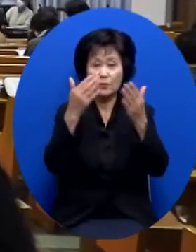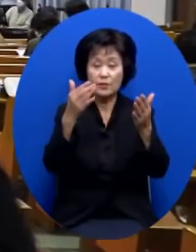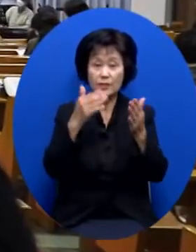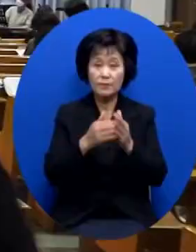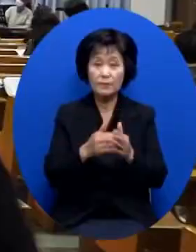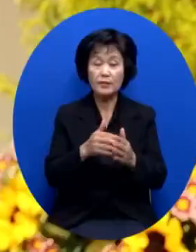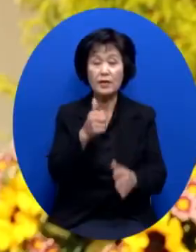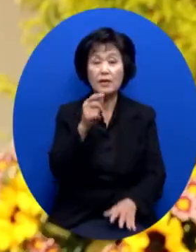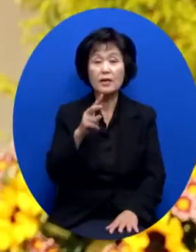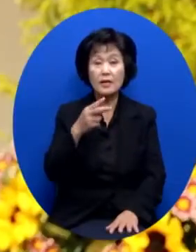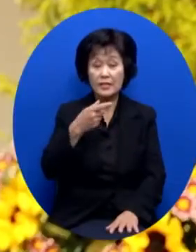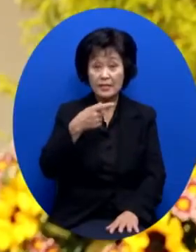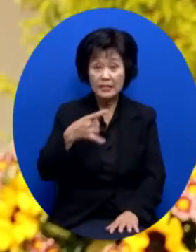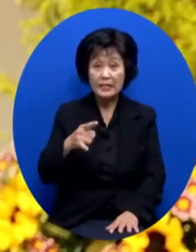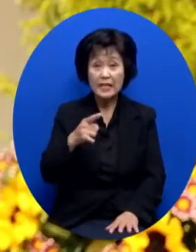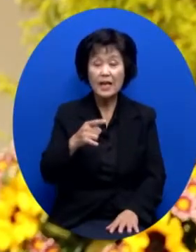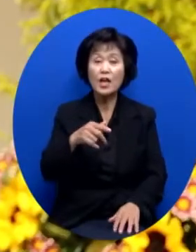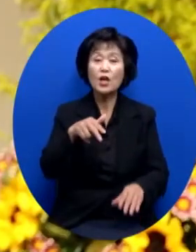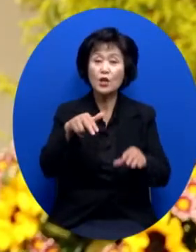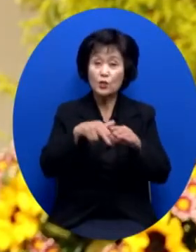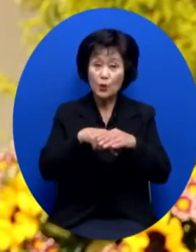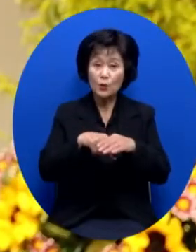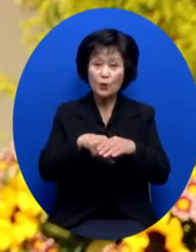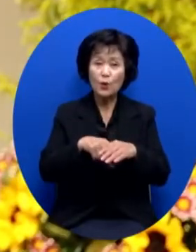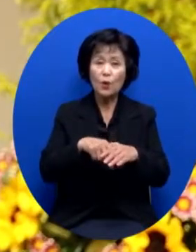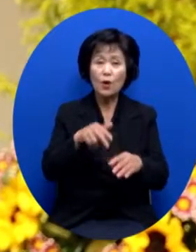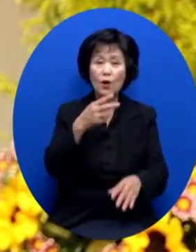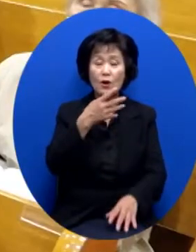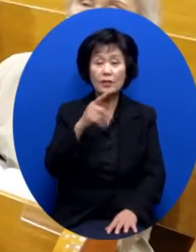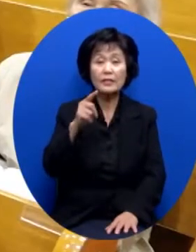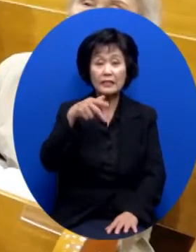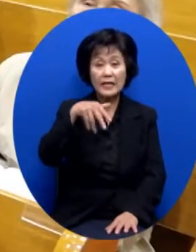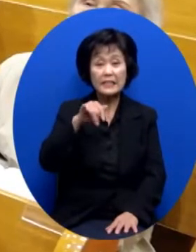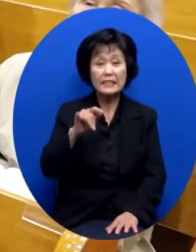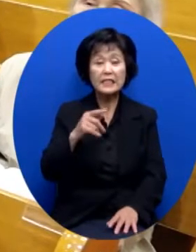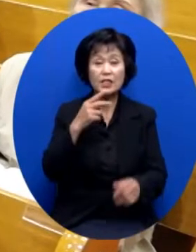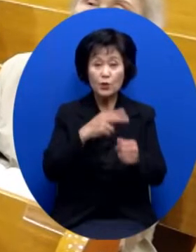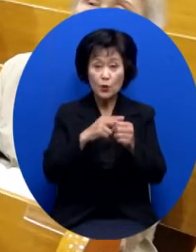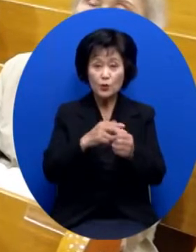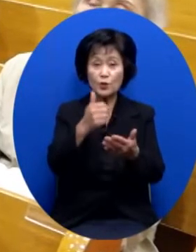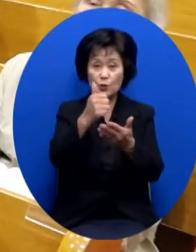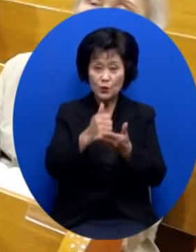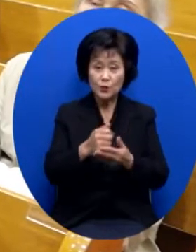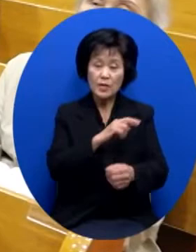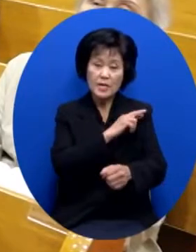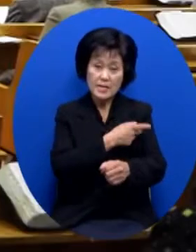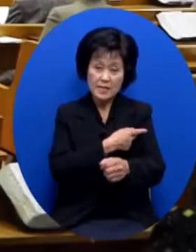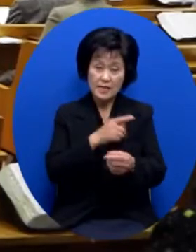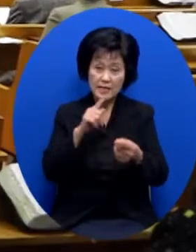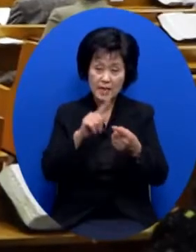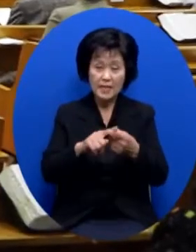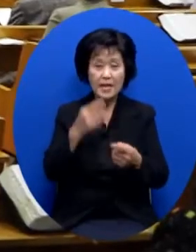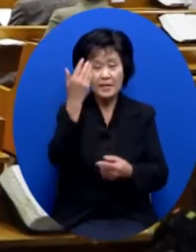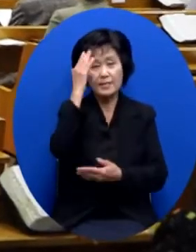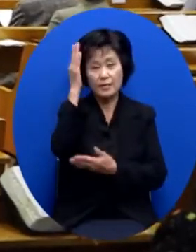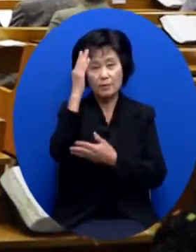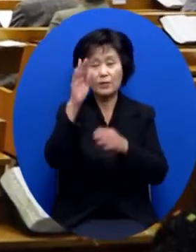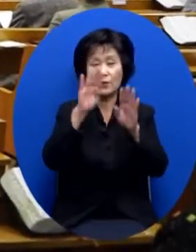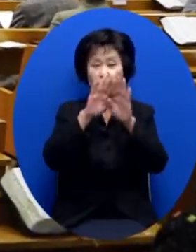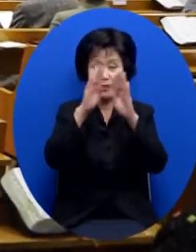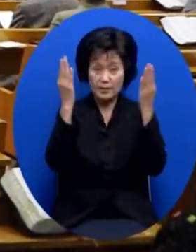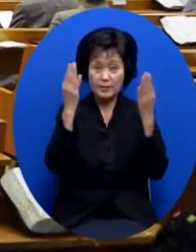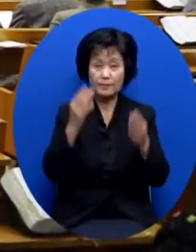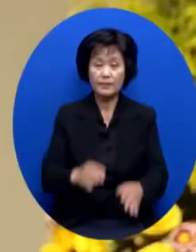현대종교이사장 박지일 교수 초청 이단 신천지 대책 세미나가 개최됐습니다. 목포 남부교회 한승강 목사는